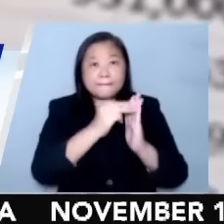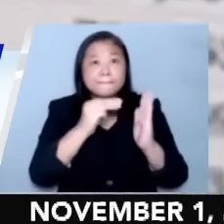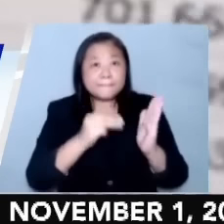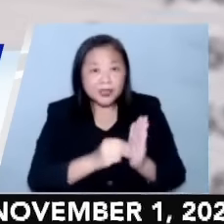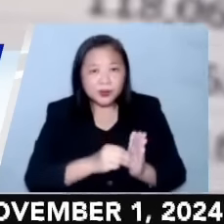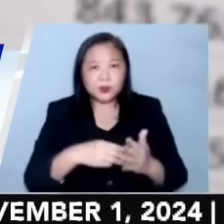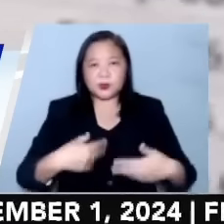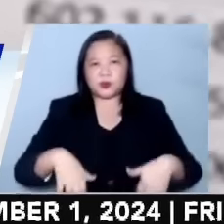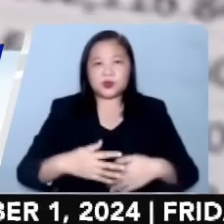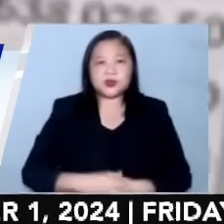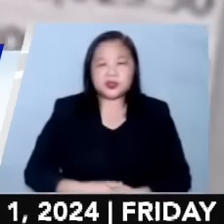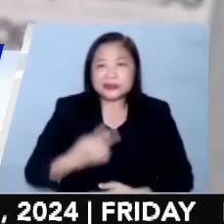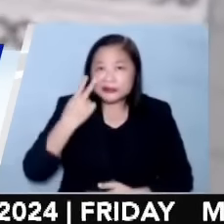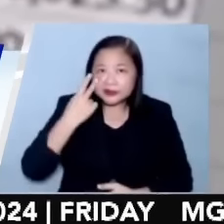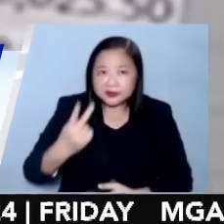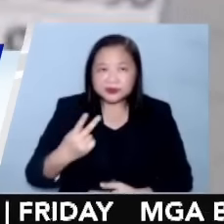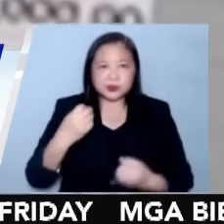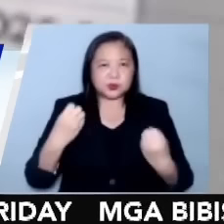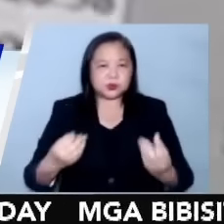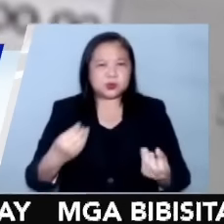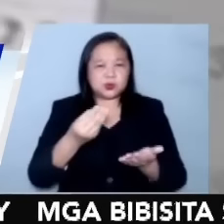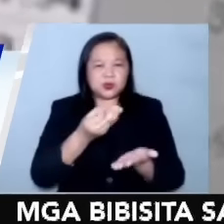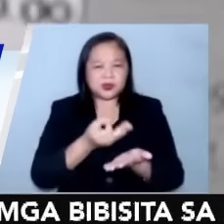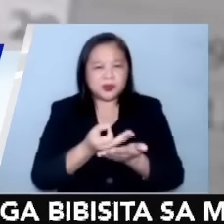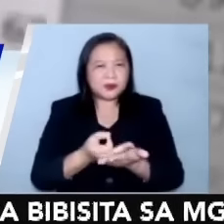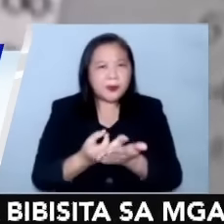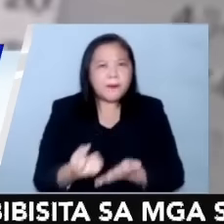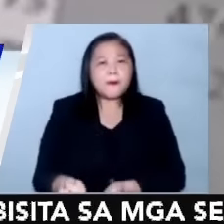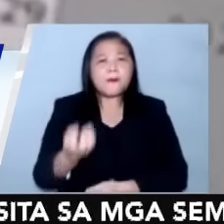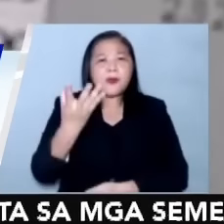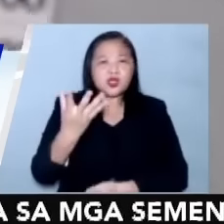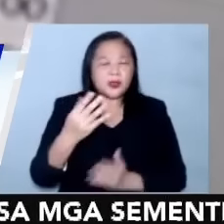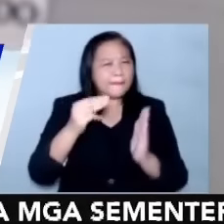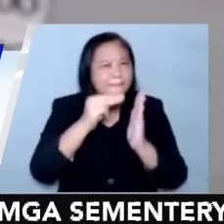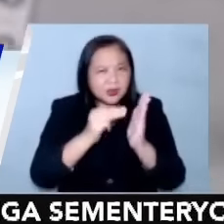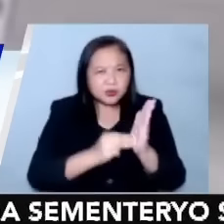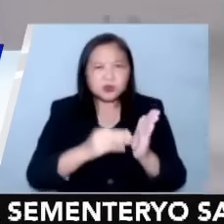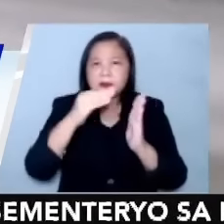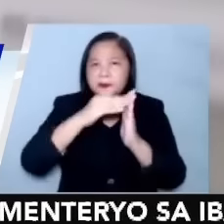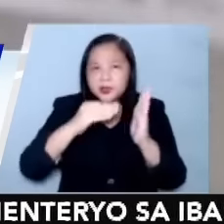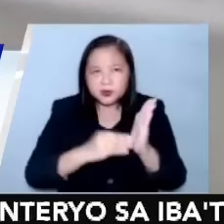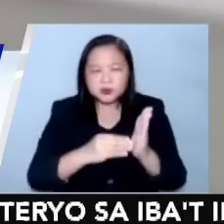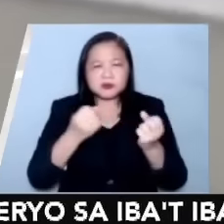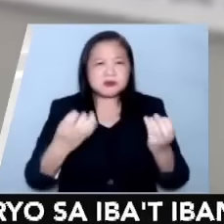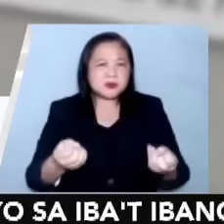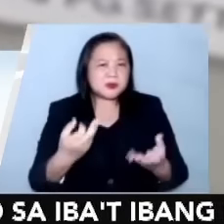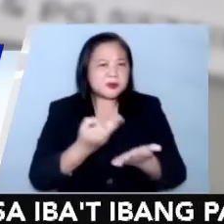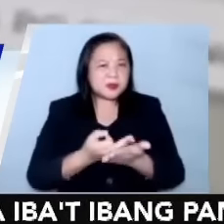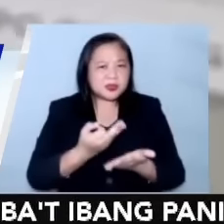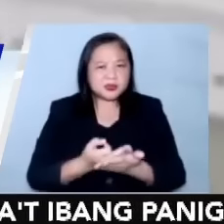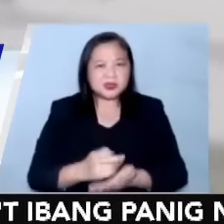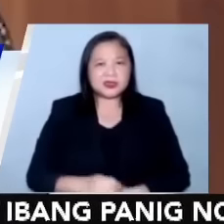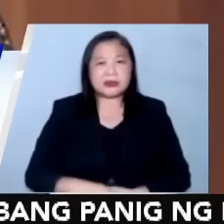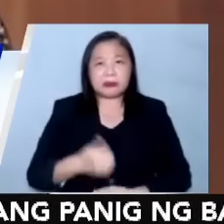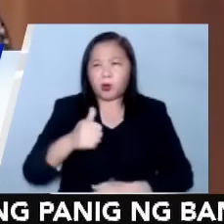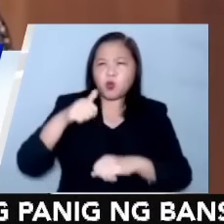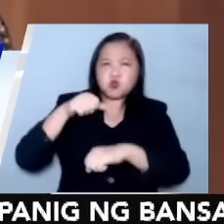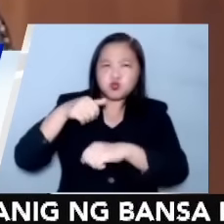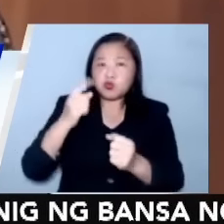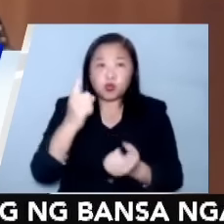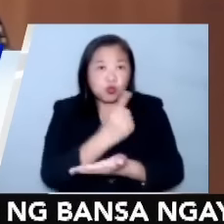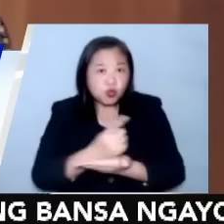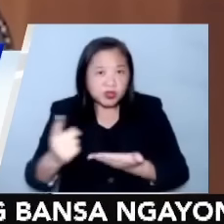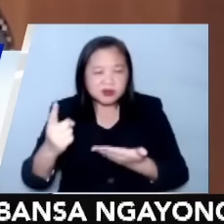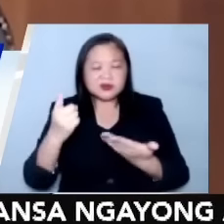sa nakikita nating amount dito, we could be talking of billions of pesos worth of bets at any given week. This is